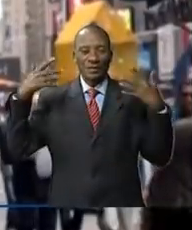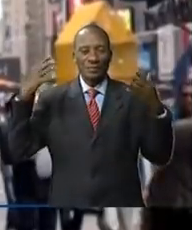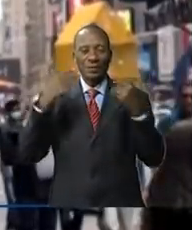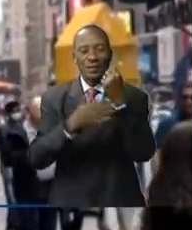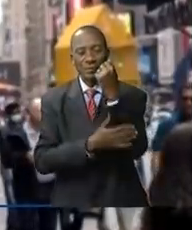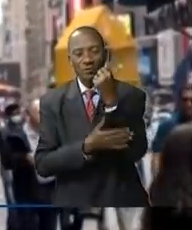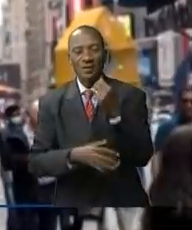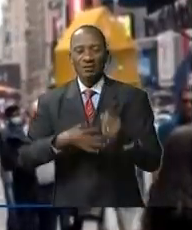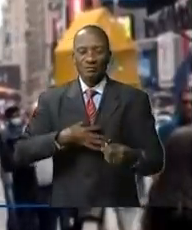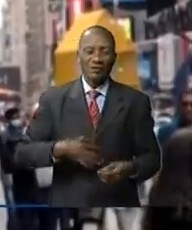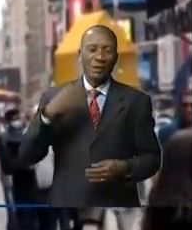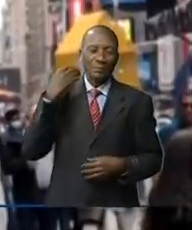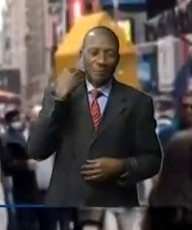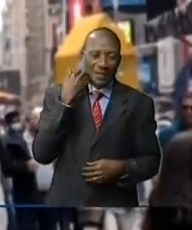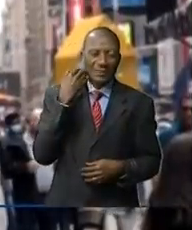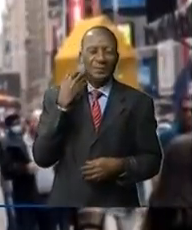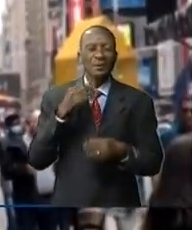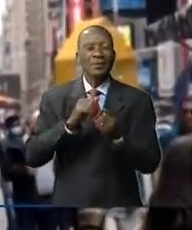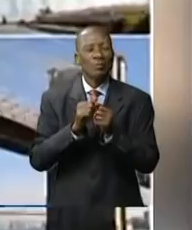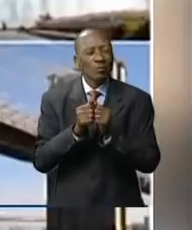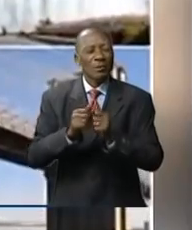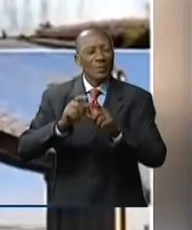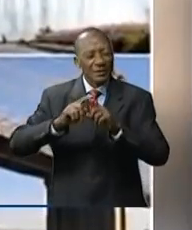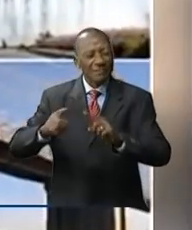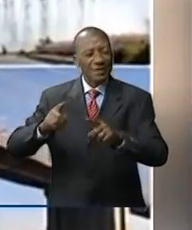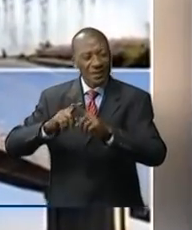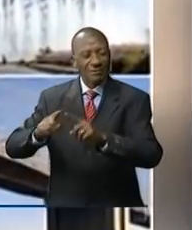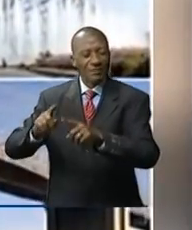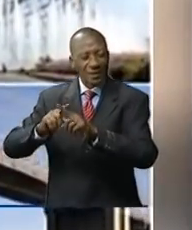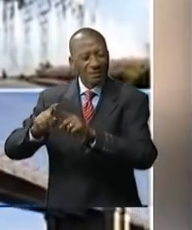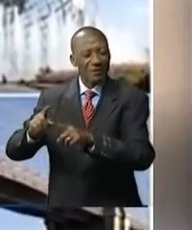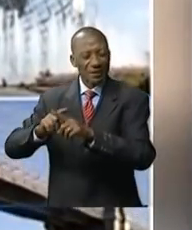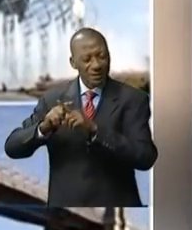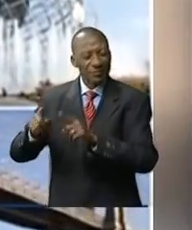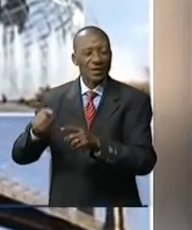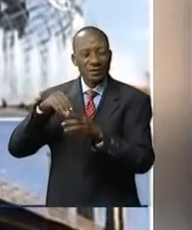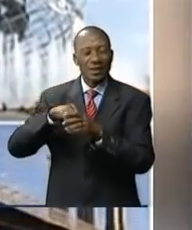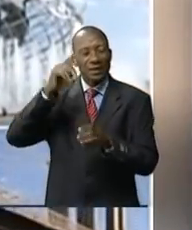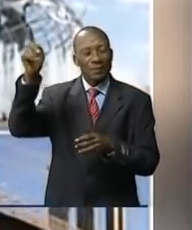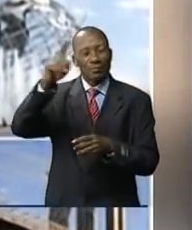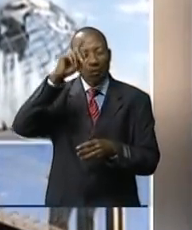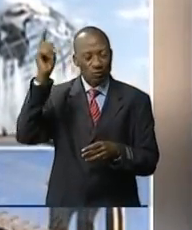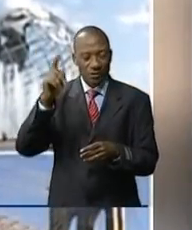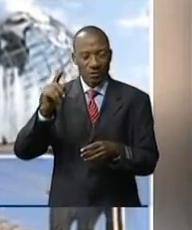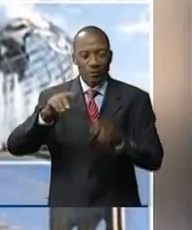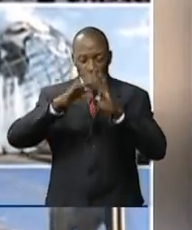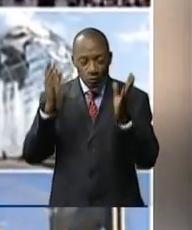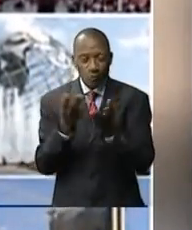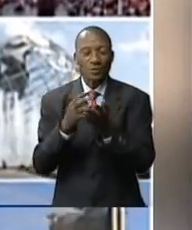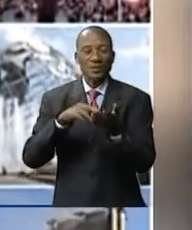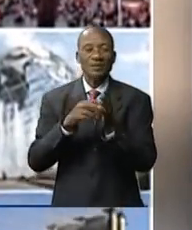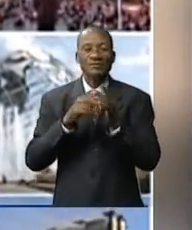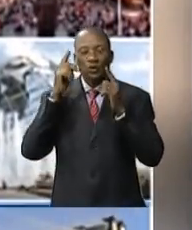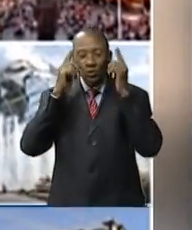les conflits armés et d'autres fléaux qui restent des défis à l'échelle globale sont toujours une préoccupation pour toute la